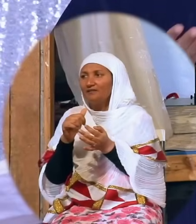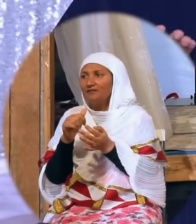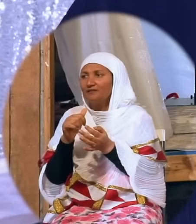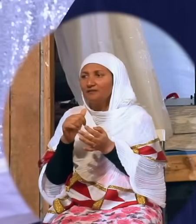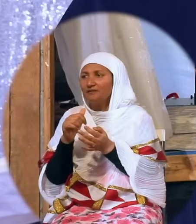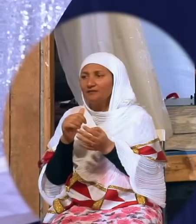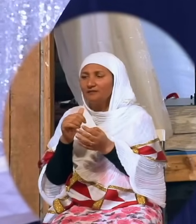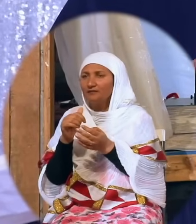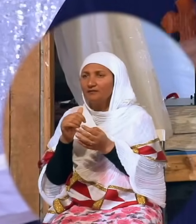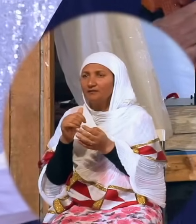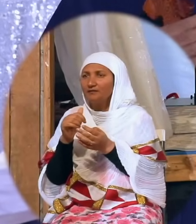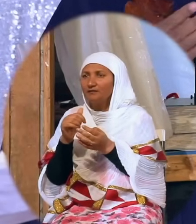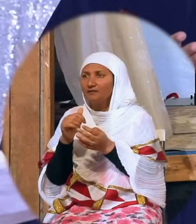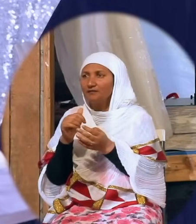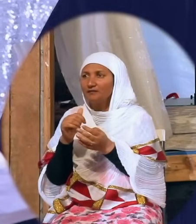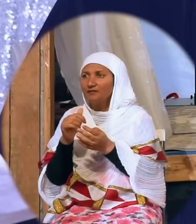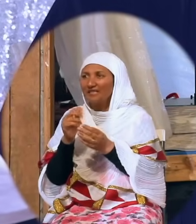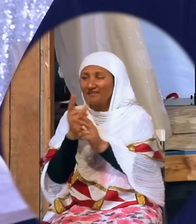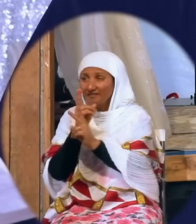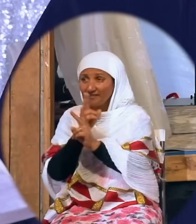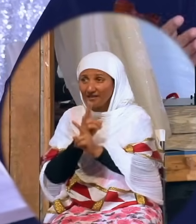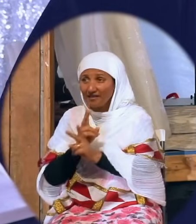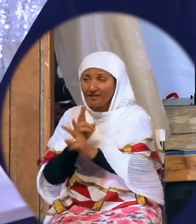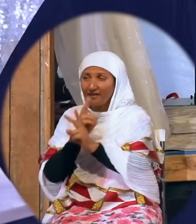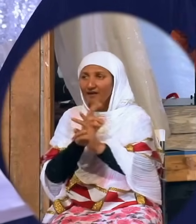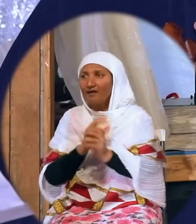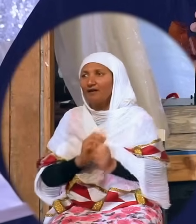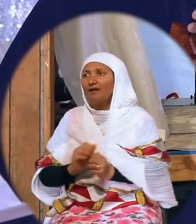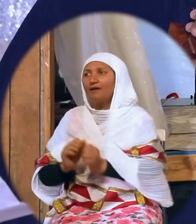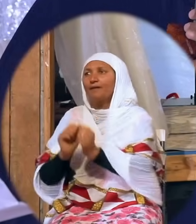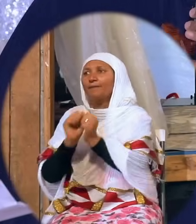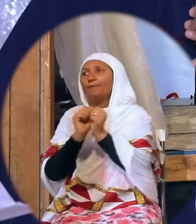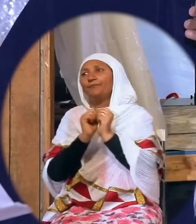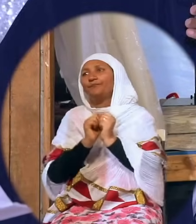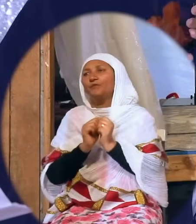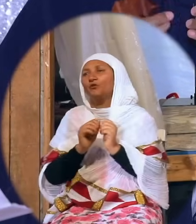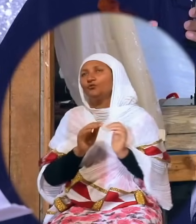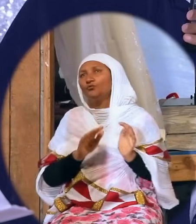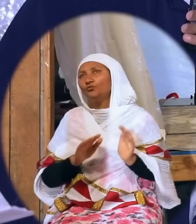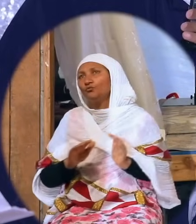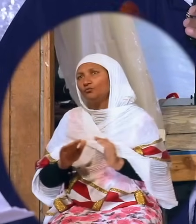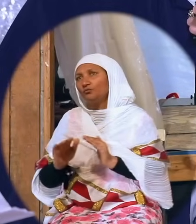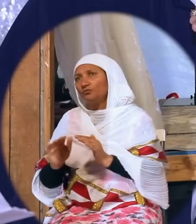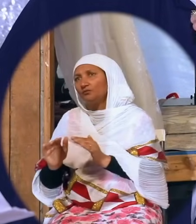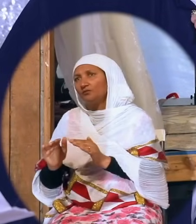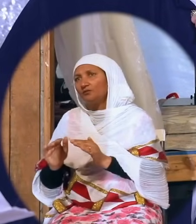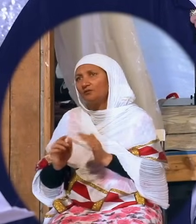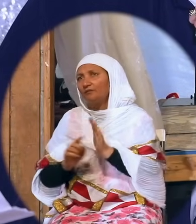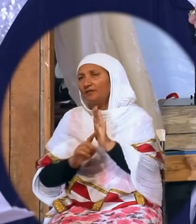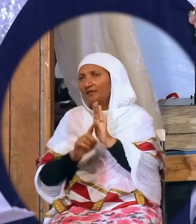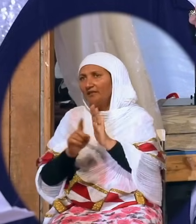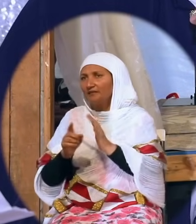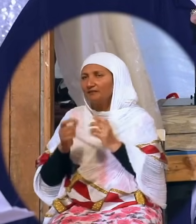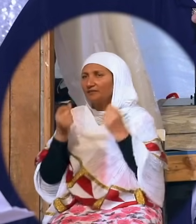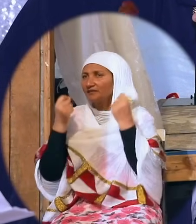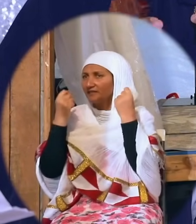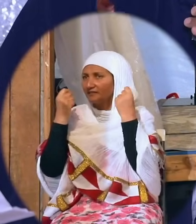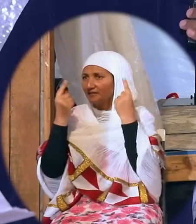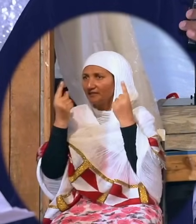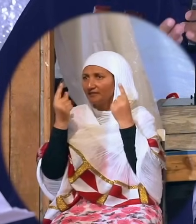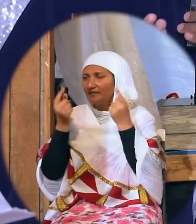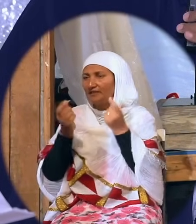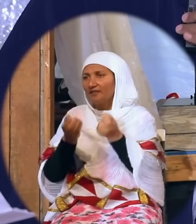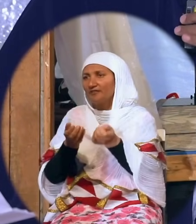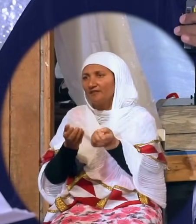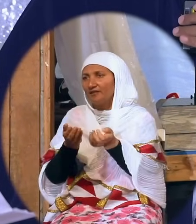ሳንመድባቸው መሆን አለበት የሚለው ከጥንቃቄ ጋር ለልጆቹ መግለጽ ማስረዳት ያስፈልጋል